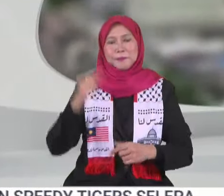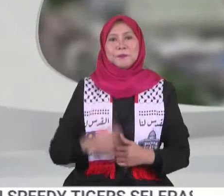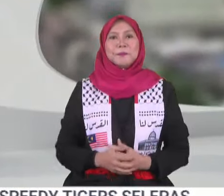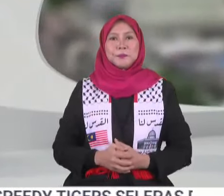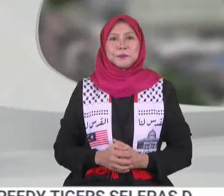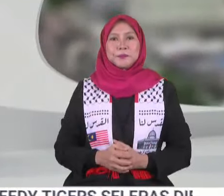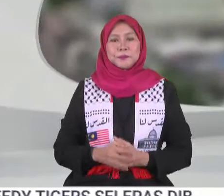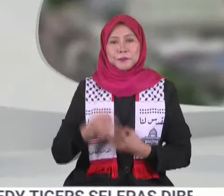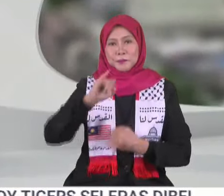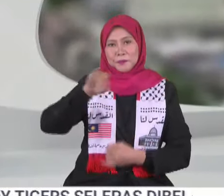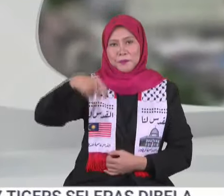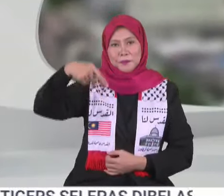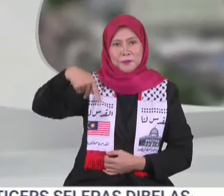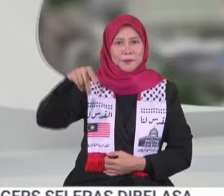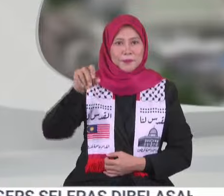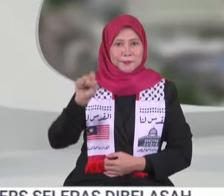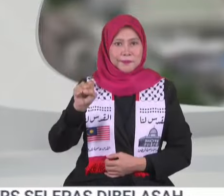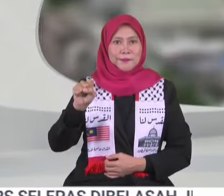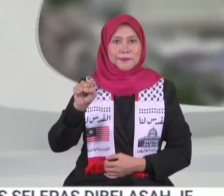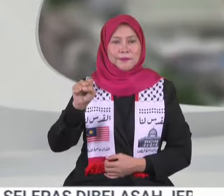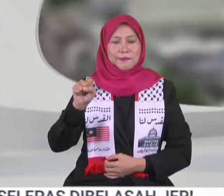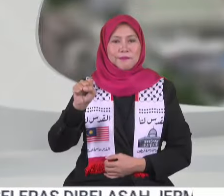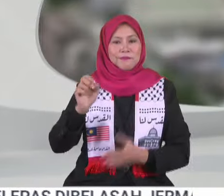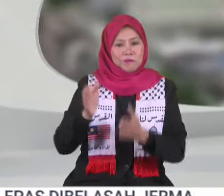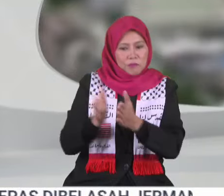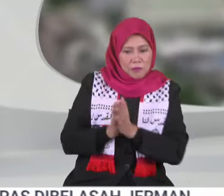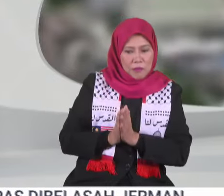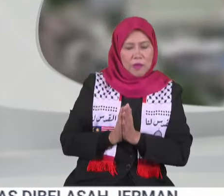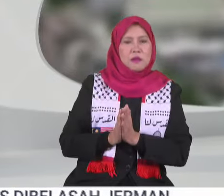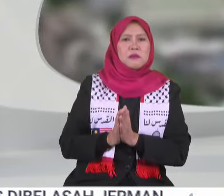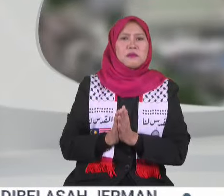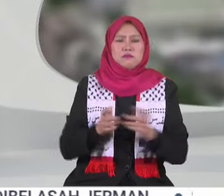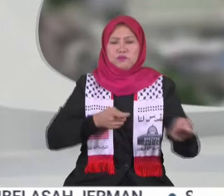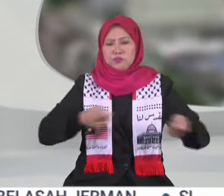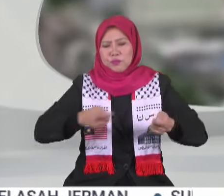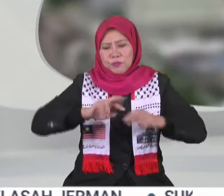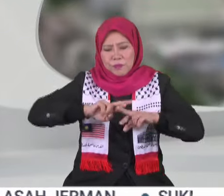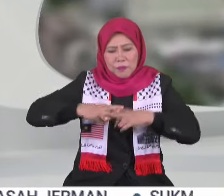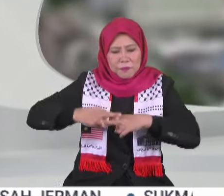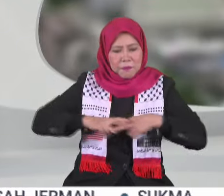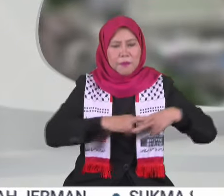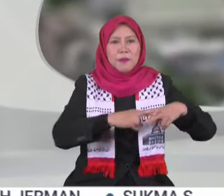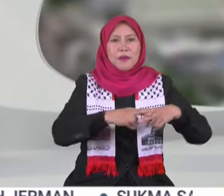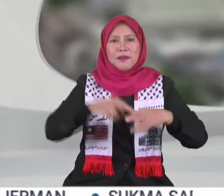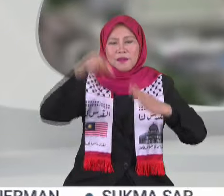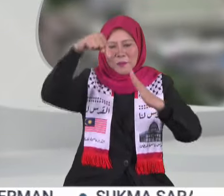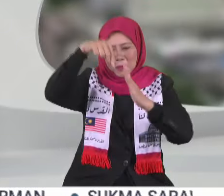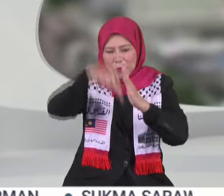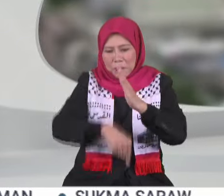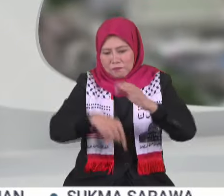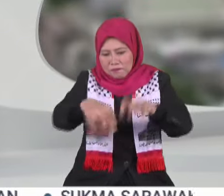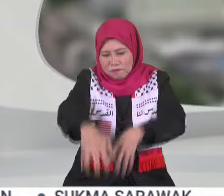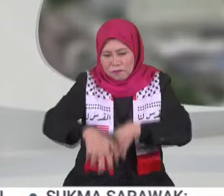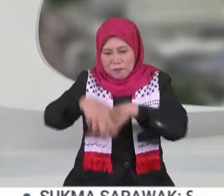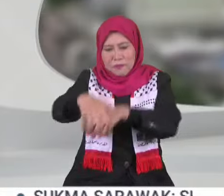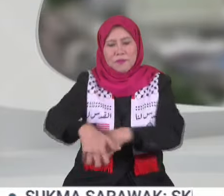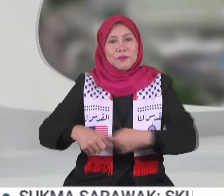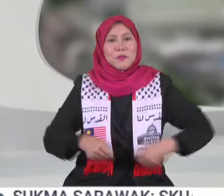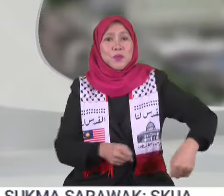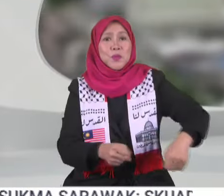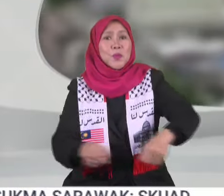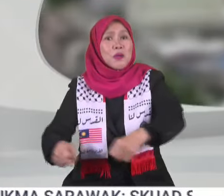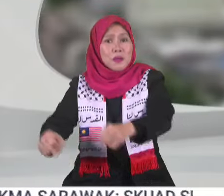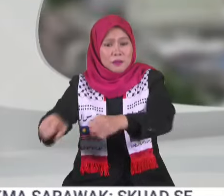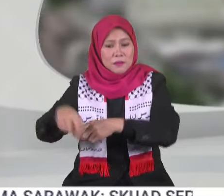Jabatan Pengairan dan Saliran JPS diminta menyelenggara dan mendalamkan Sungai Pendang dan beberapa sungai